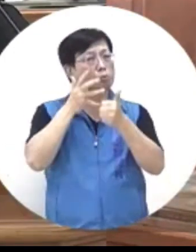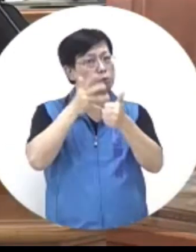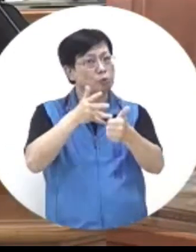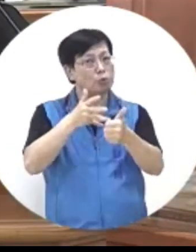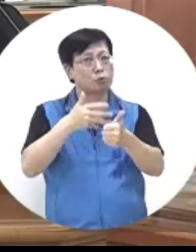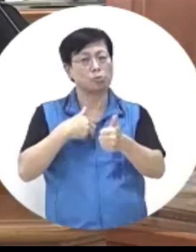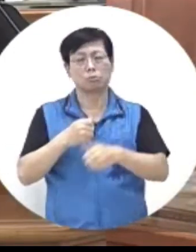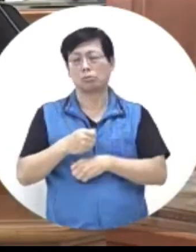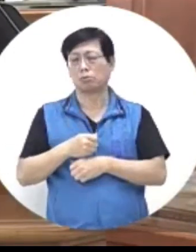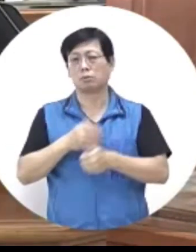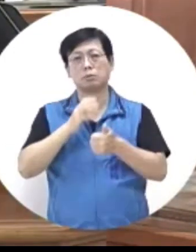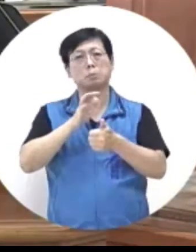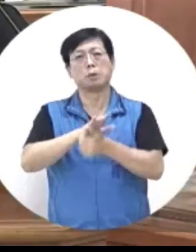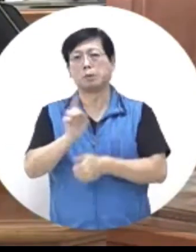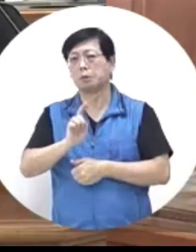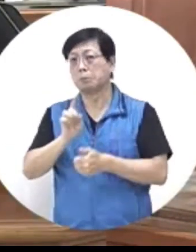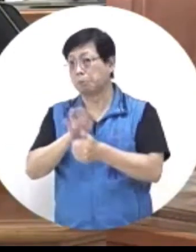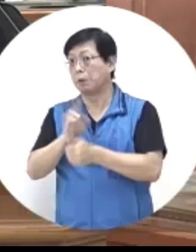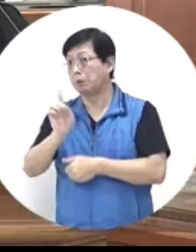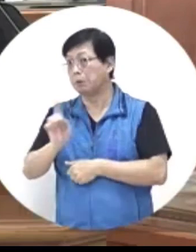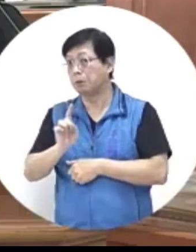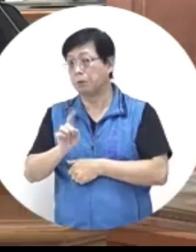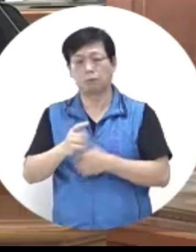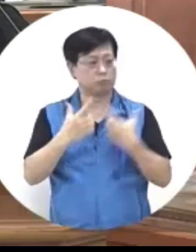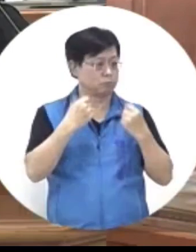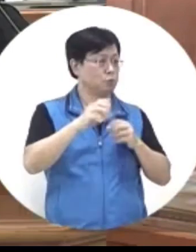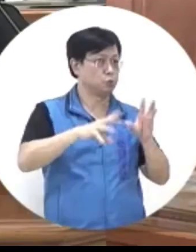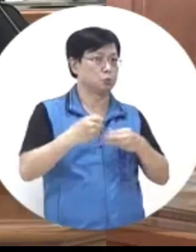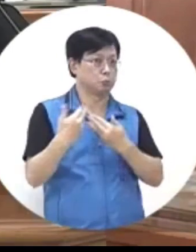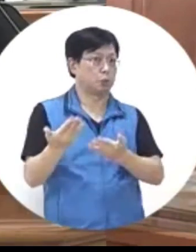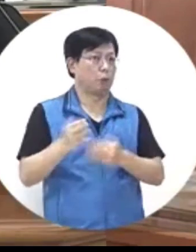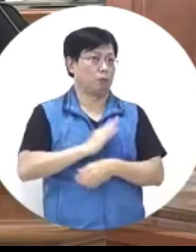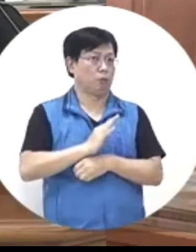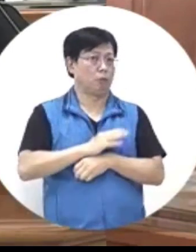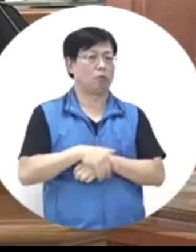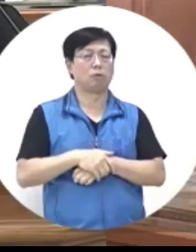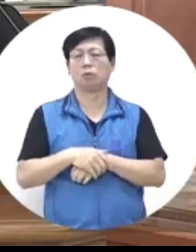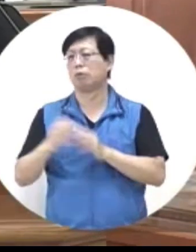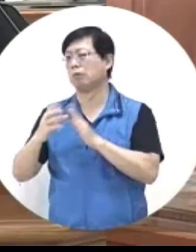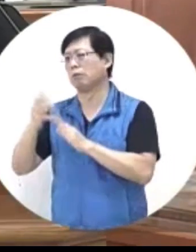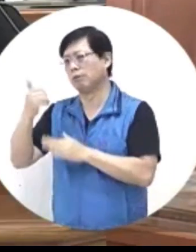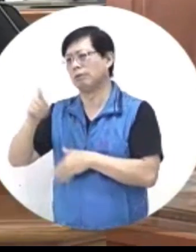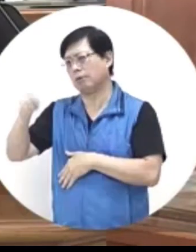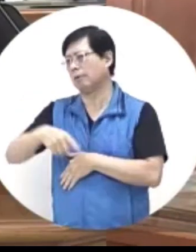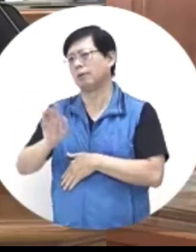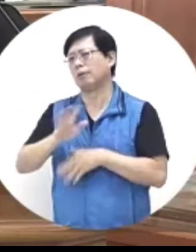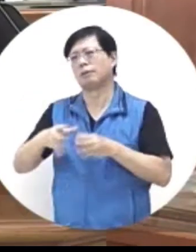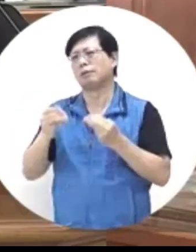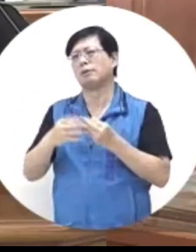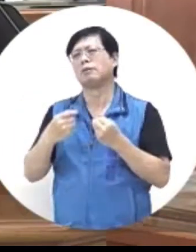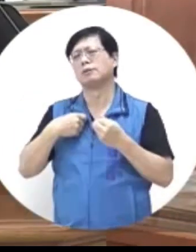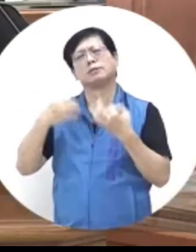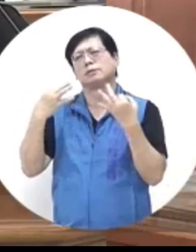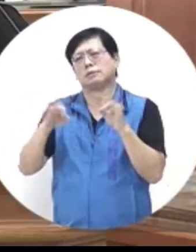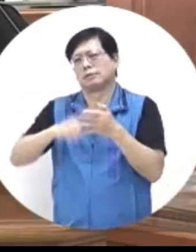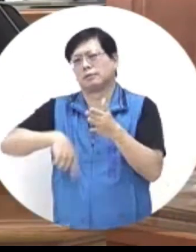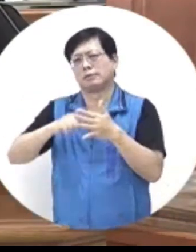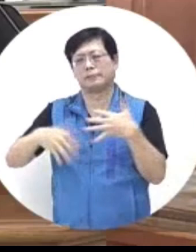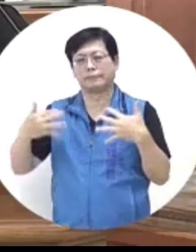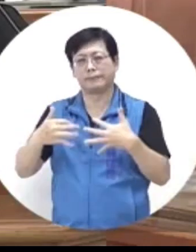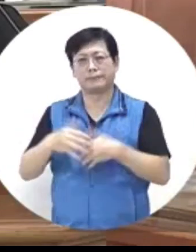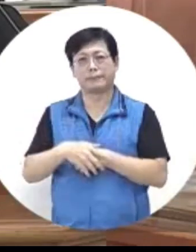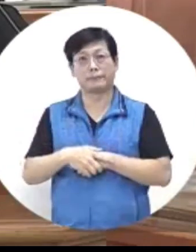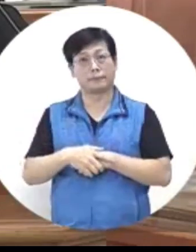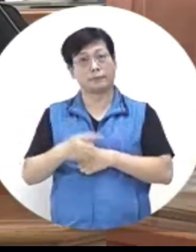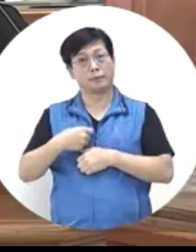协助他什么？ 该给的资料，我们就要给我们给他。 局长，你不用来了，这个只是一个很单纯的议题啊，我